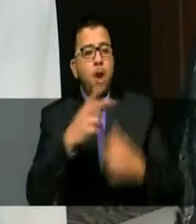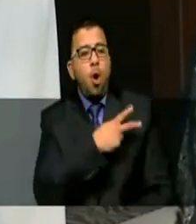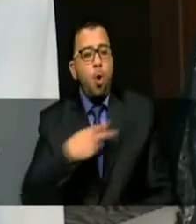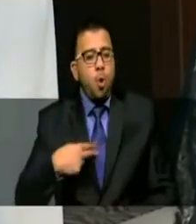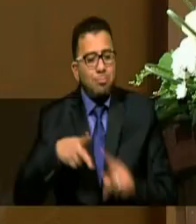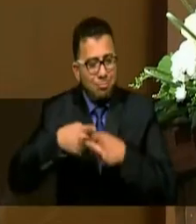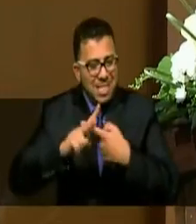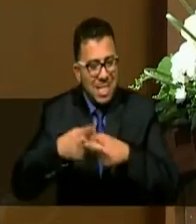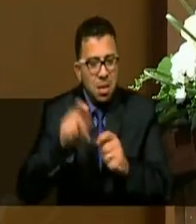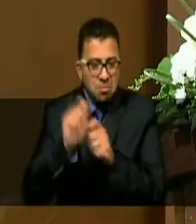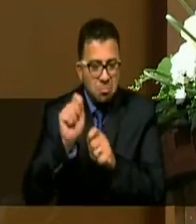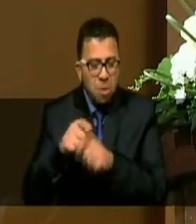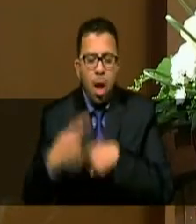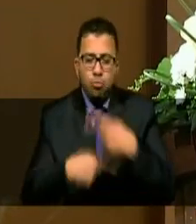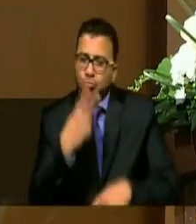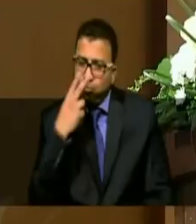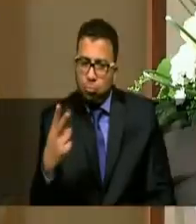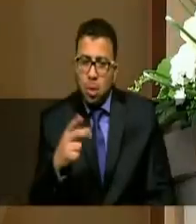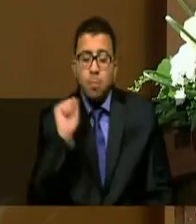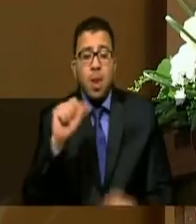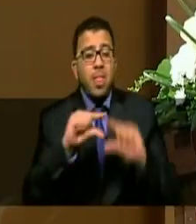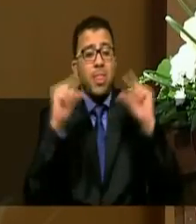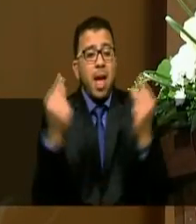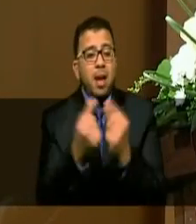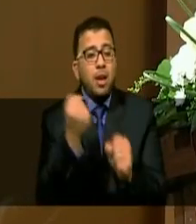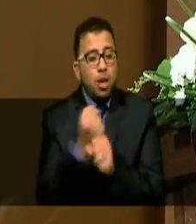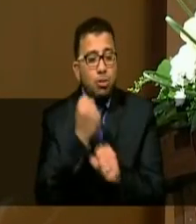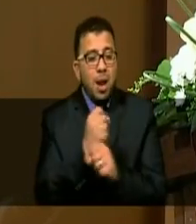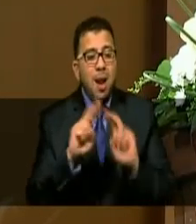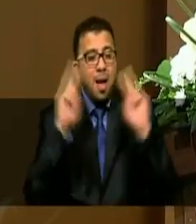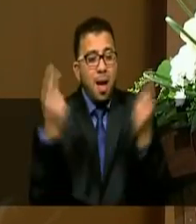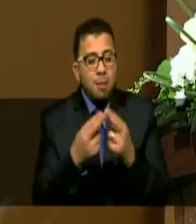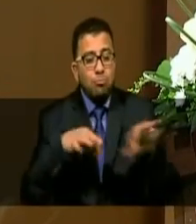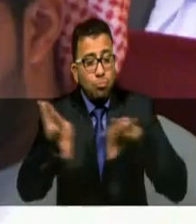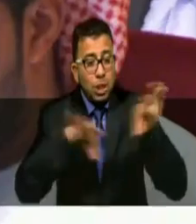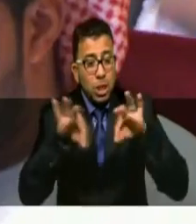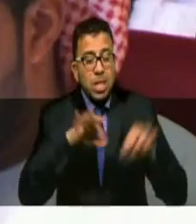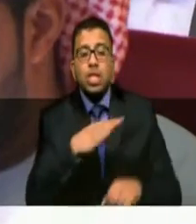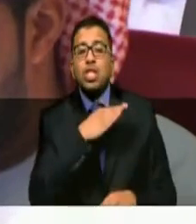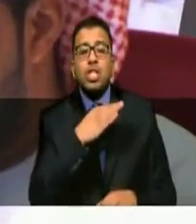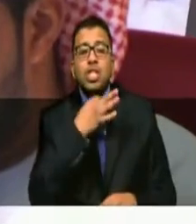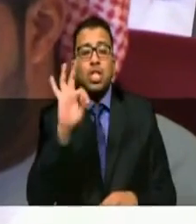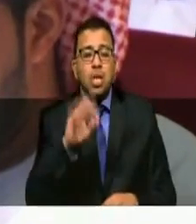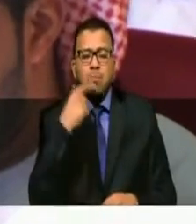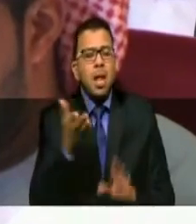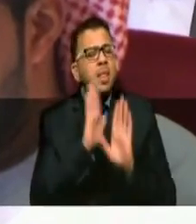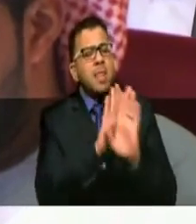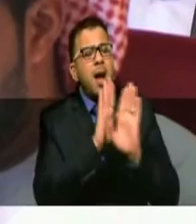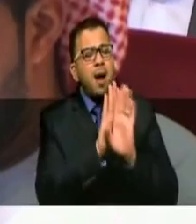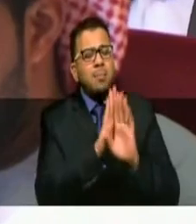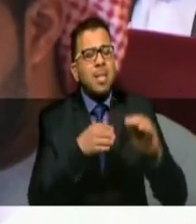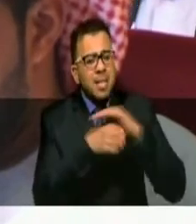وصيانتها ومرافقها. دائرة الأشغال العامة تقوم من خلال الاستراتيجية الجديدة بتدعيم الإجراءات